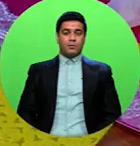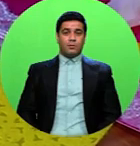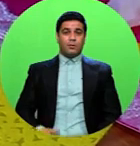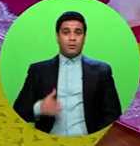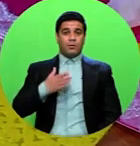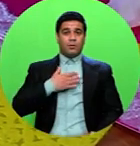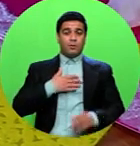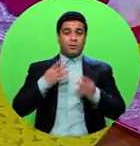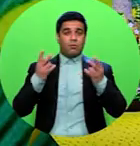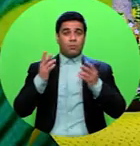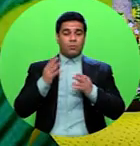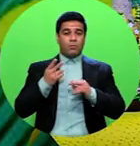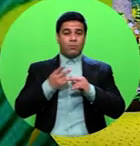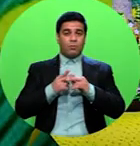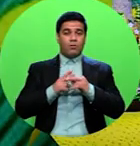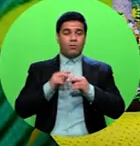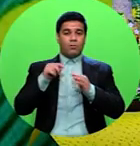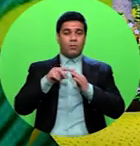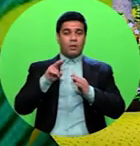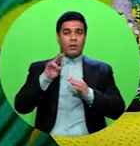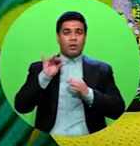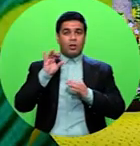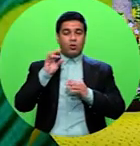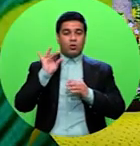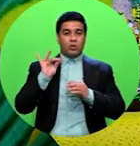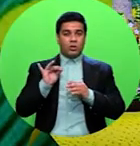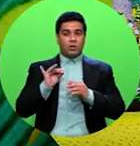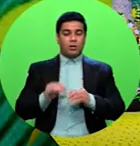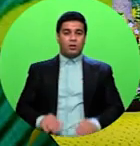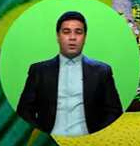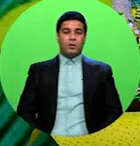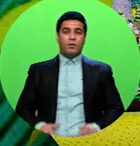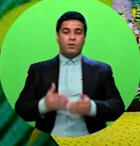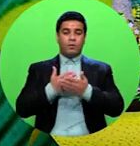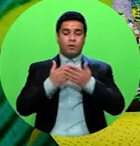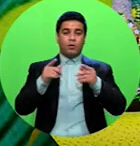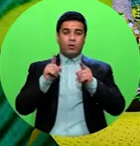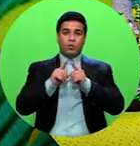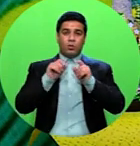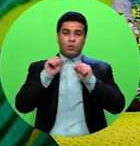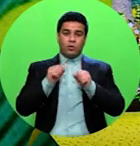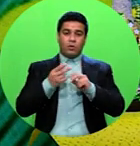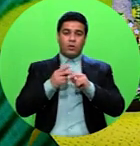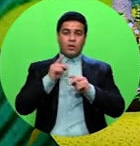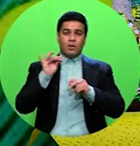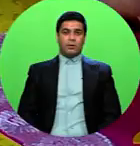мне понадобятся также листочки. Листочки я заготовила заранее. Вы также можете их вырезать из